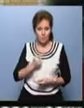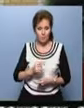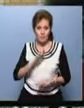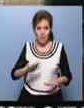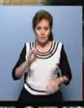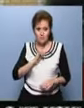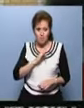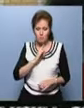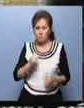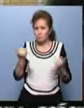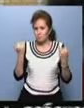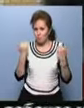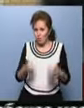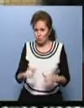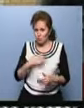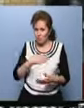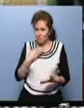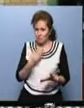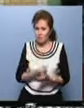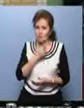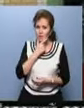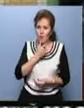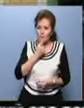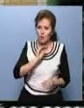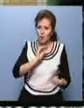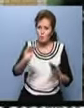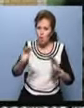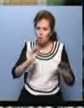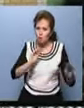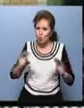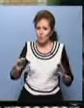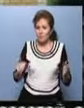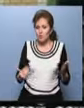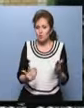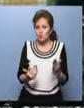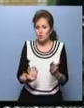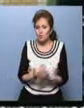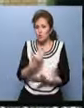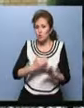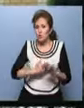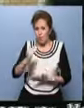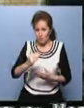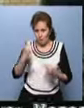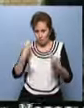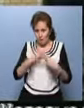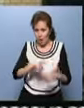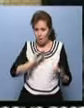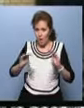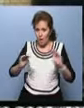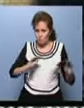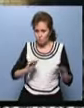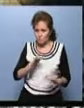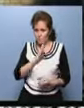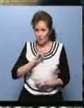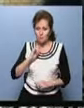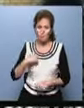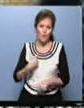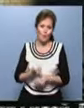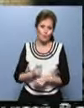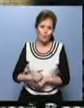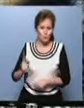Поражает своей красотой, оснащенностью. Высокотехнологичный детский сад. Мы очень ждем,